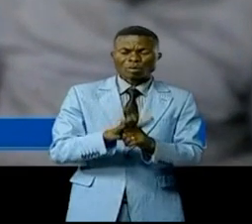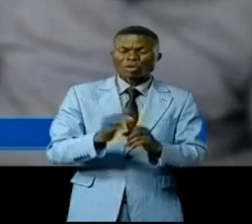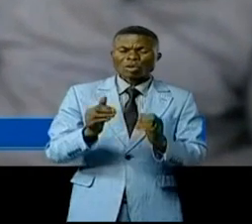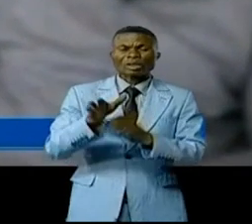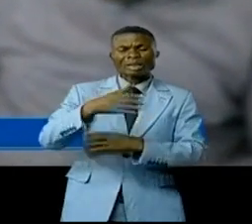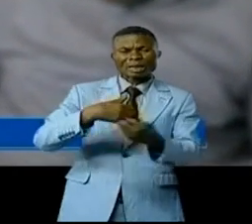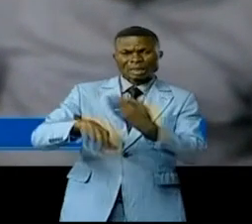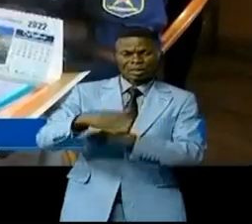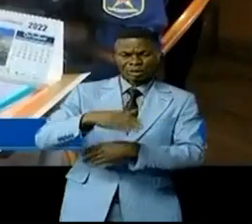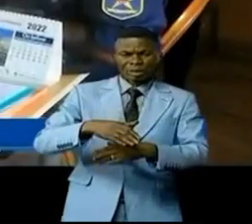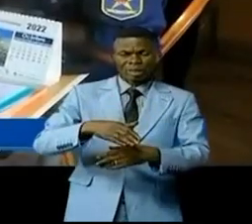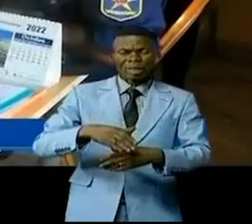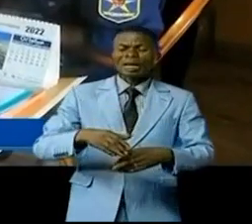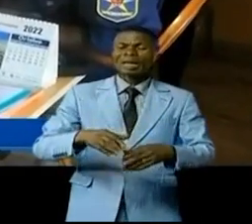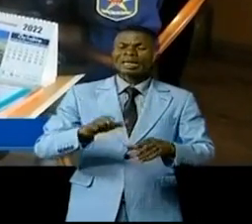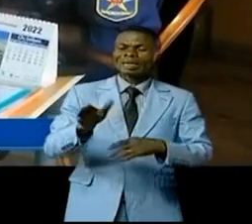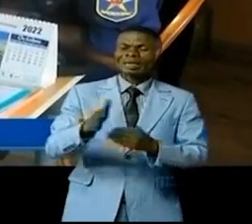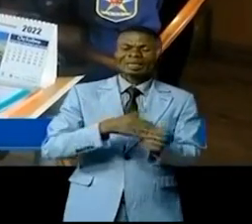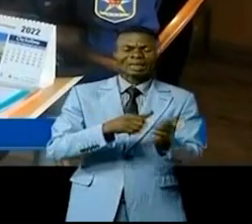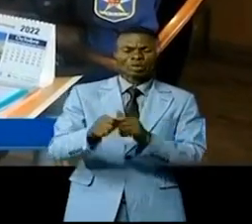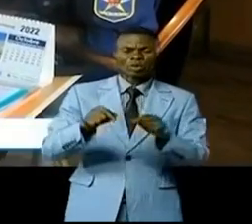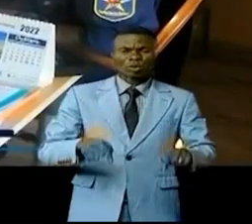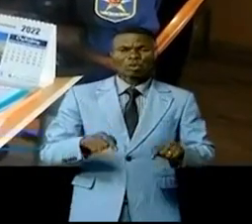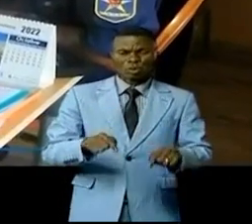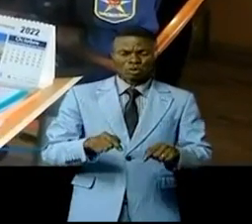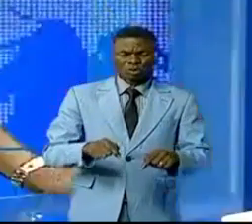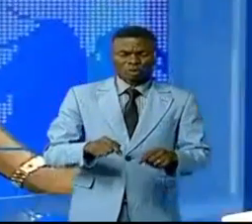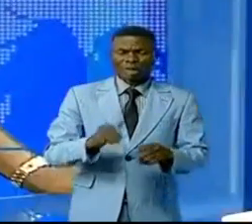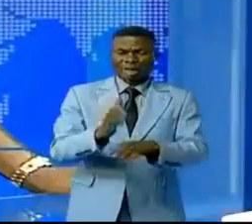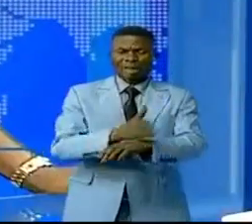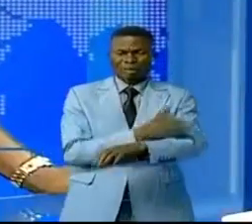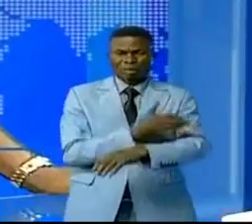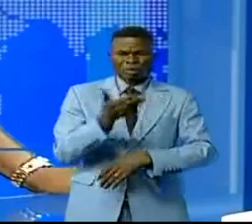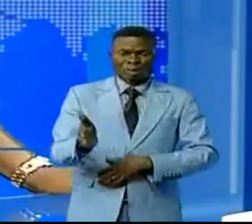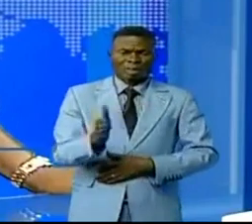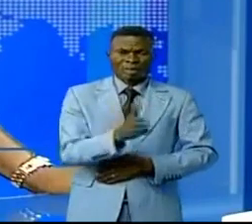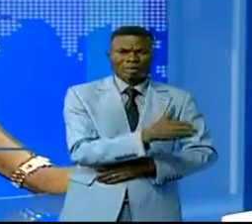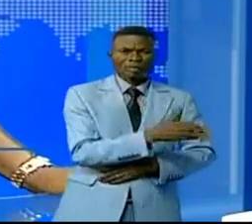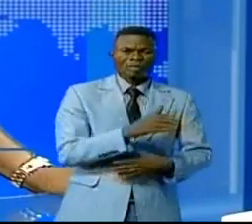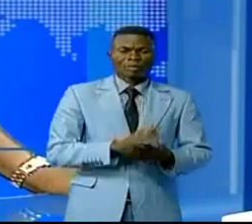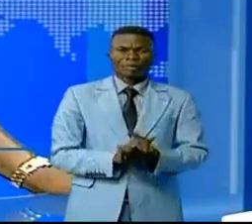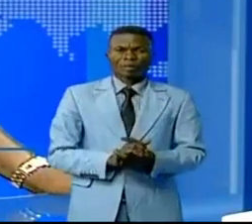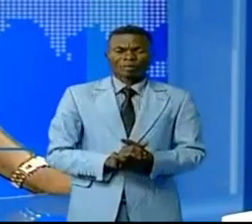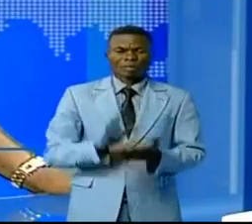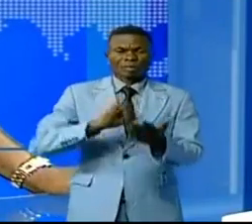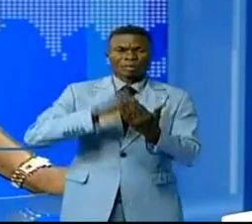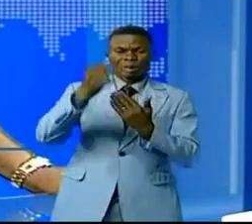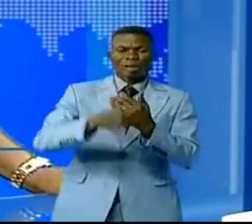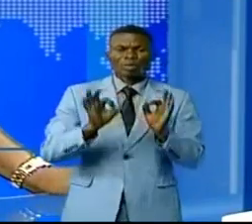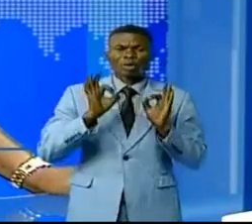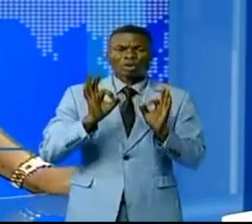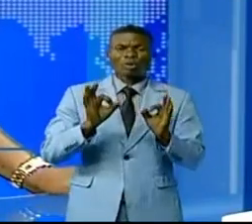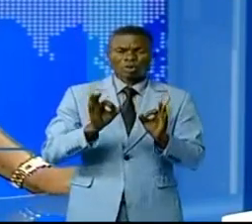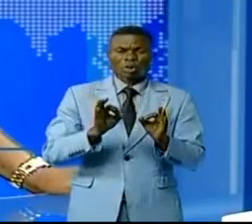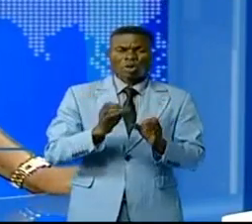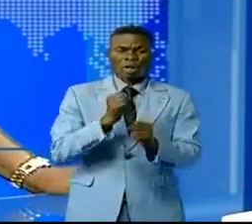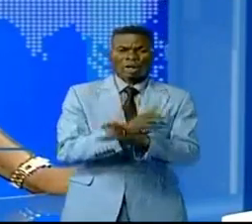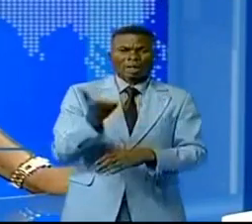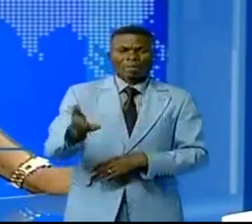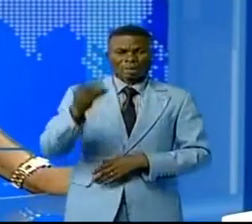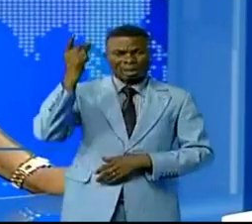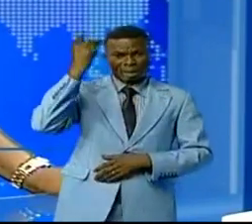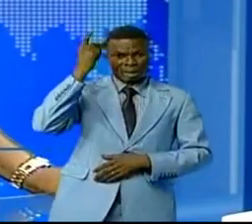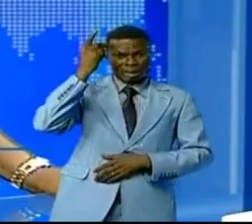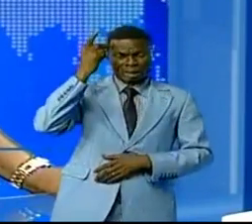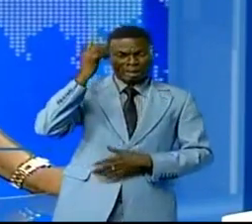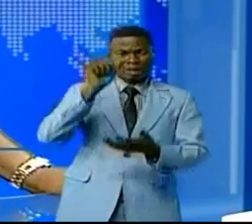l'insécurité dont l'ombre refait aujourd'hui surface. Un nouveau projet vient de voir le jour à Kinshasa.